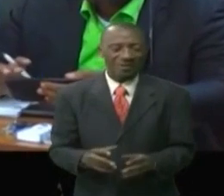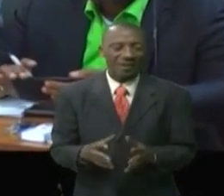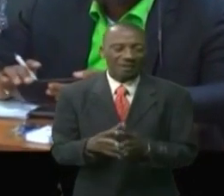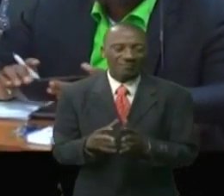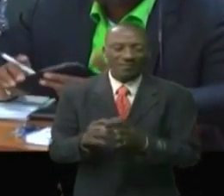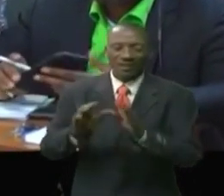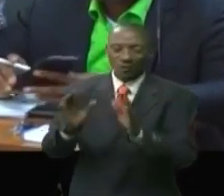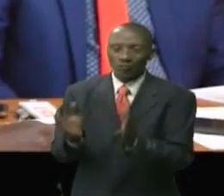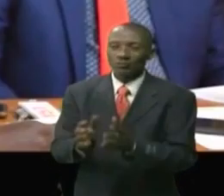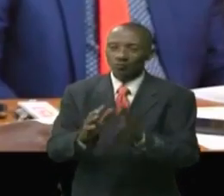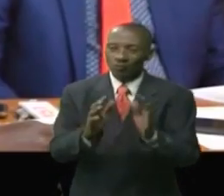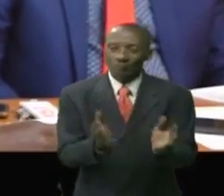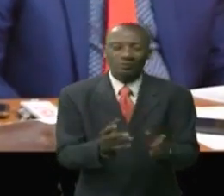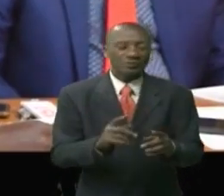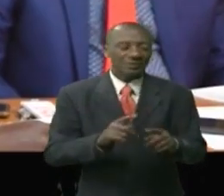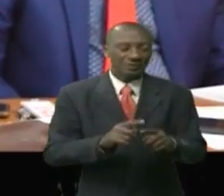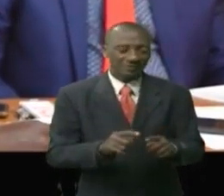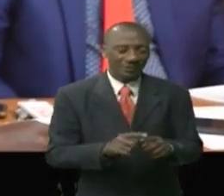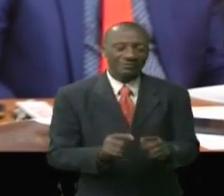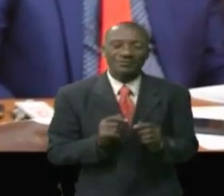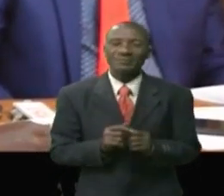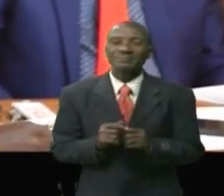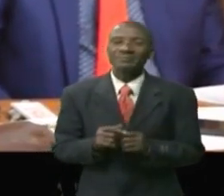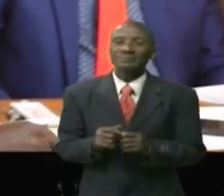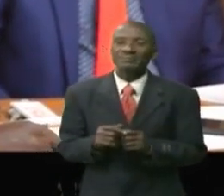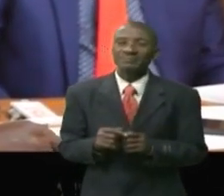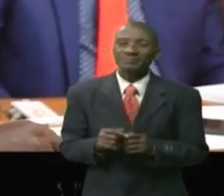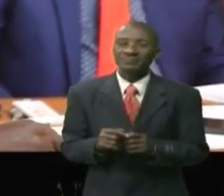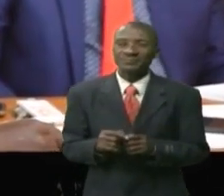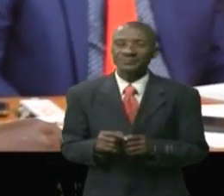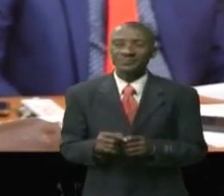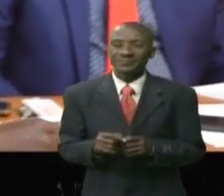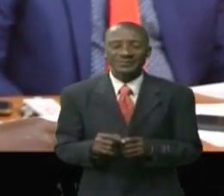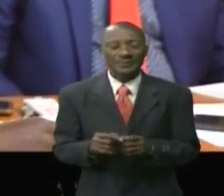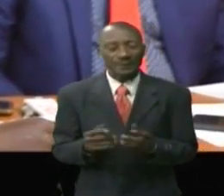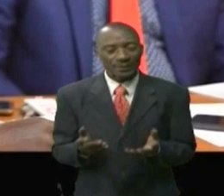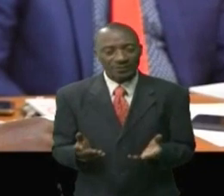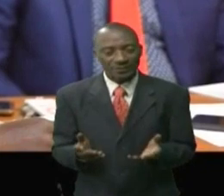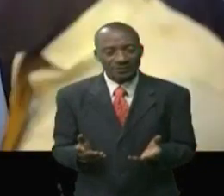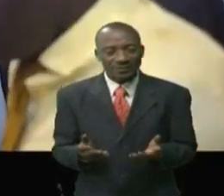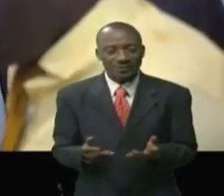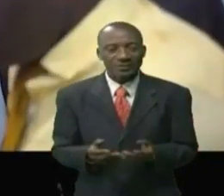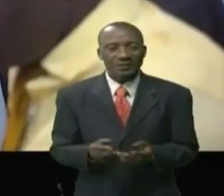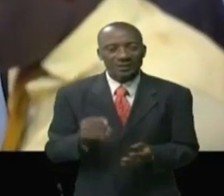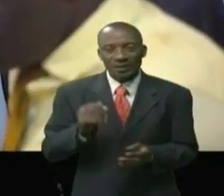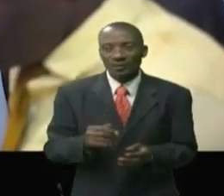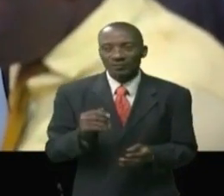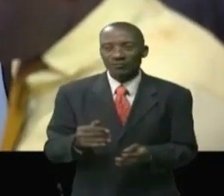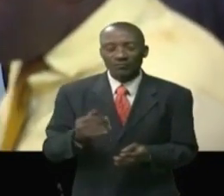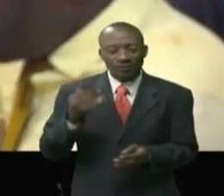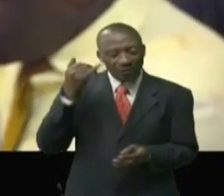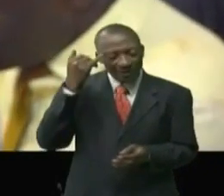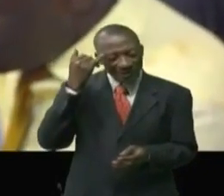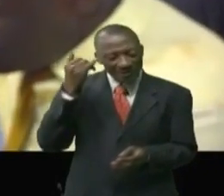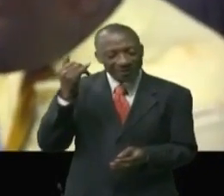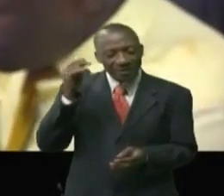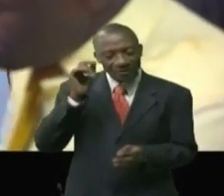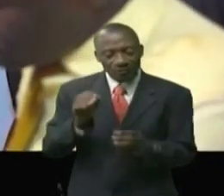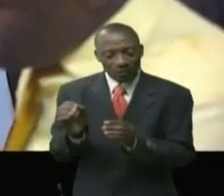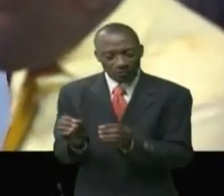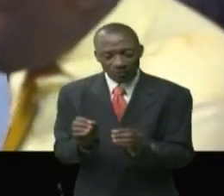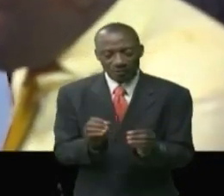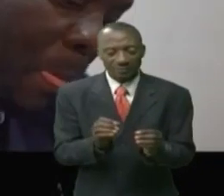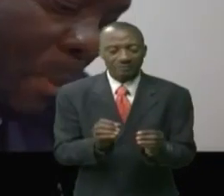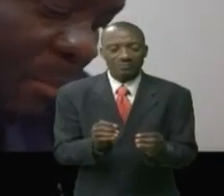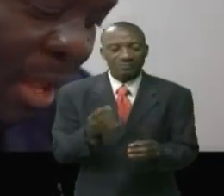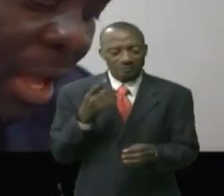entique pour que son institut soit aligné au budget annexe afin de bénéficier des subventions ce qui